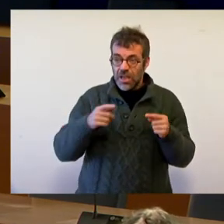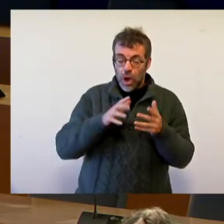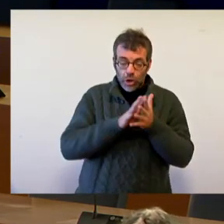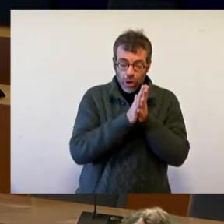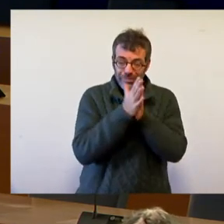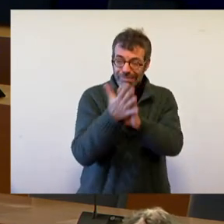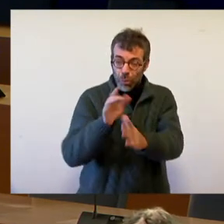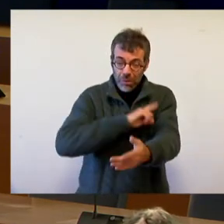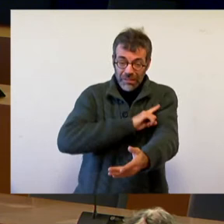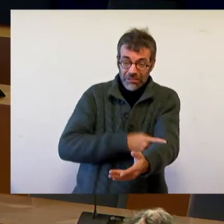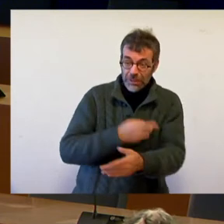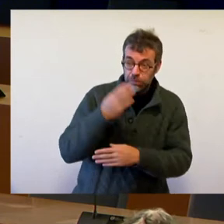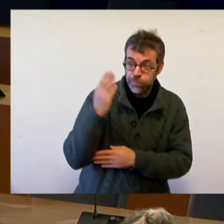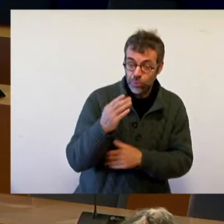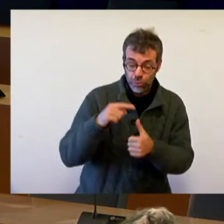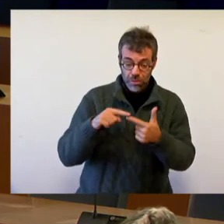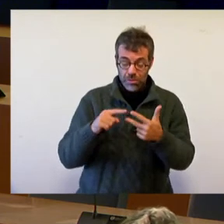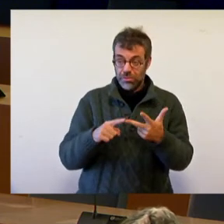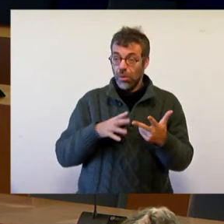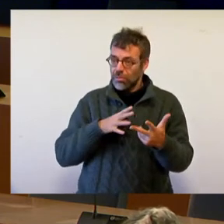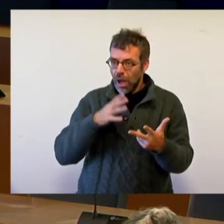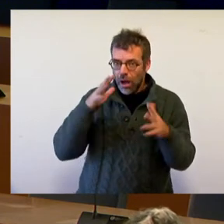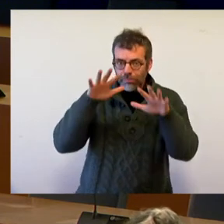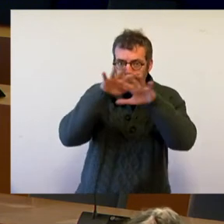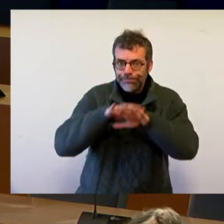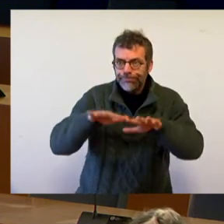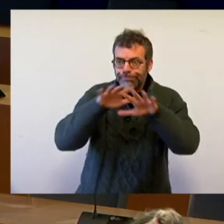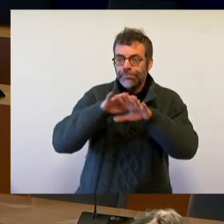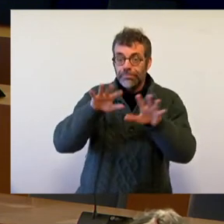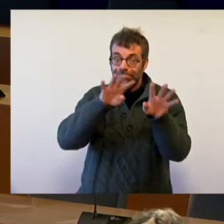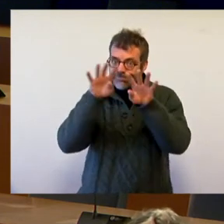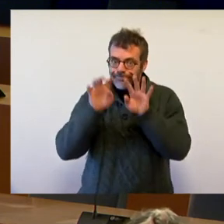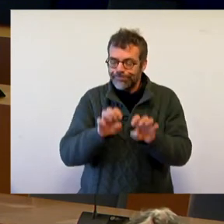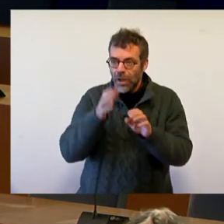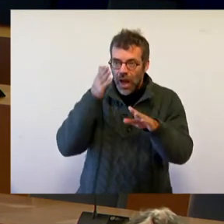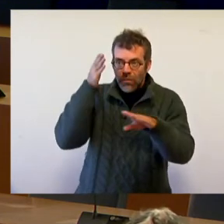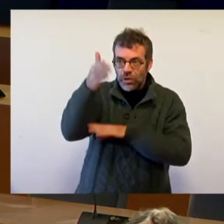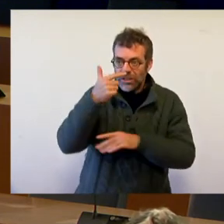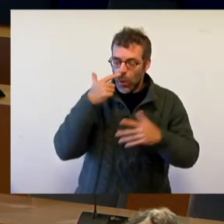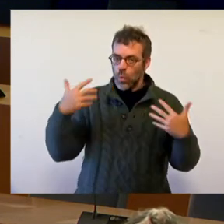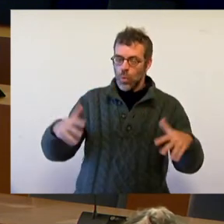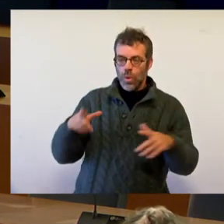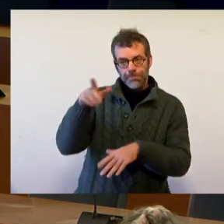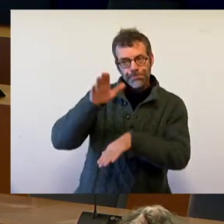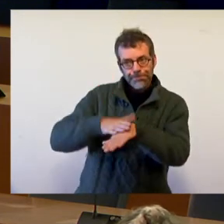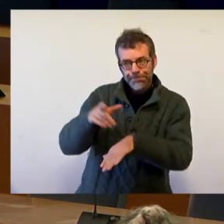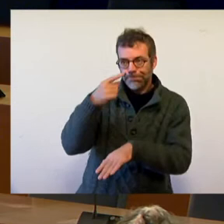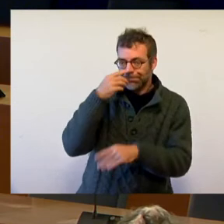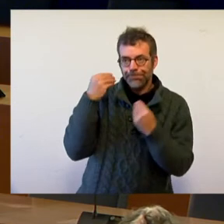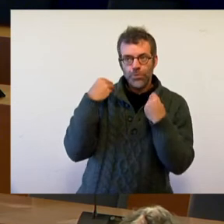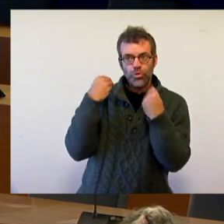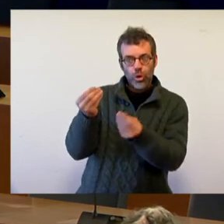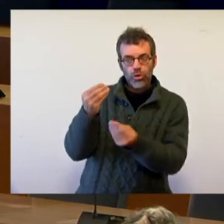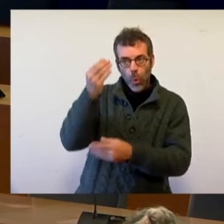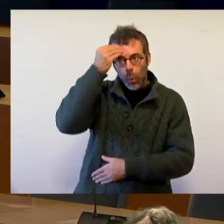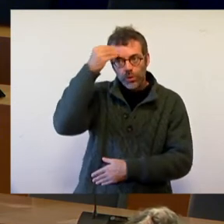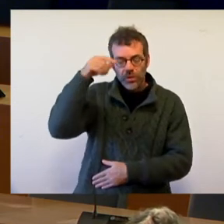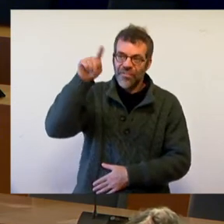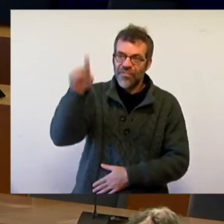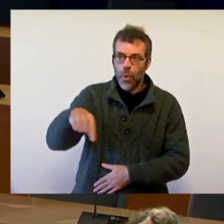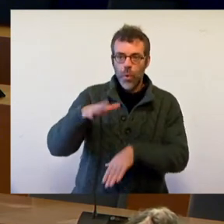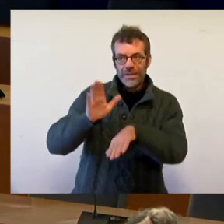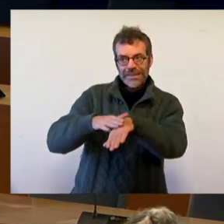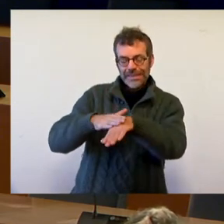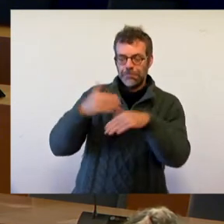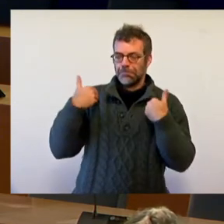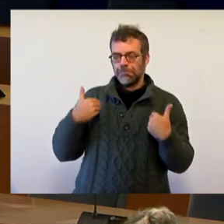sommes au temps des incertitudes. Je vous invite à en prendre conscience, c'est les